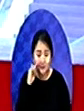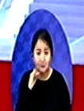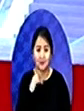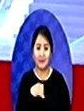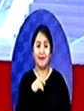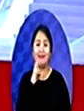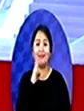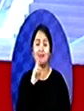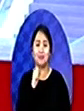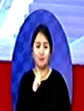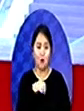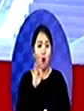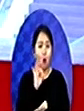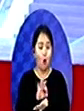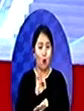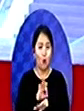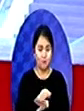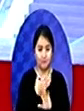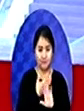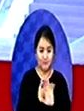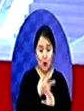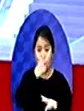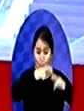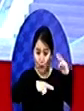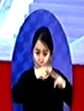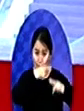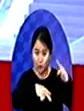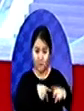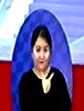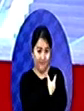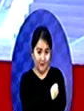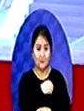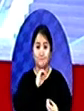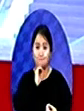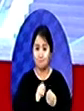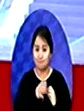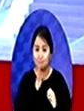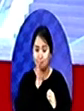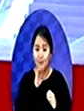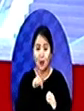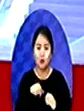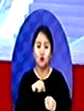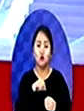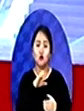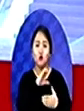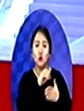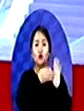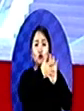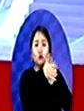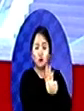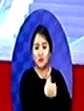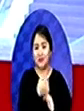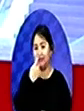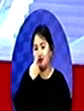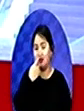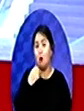эрдэмтдийн эх хурамтан өдрлөх боломж хүртлээ. Биокомбинатын үйлдвэрийг шинжилж барьснаар дээрх боломж бий болох юм. Үүн шаардлагатай төсвийг бүгд найрамдгүй өнгөрүүлсэн хөнгөлтэй зээлийн